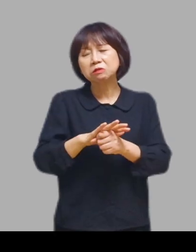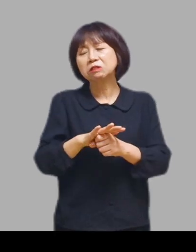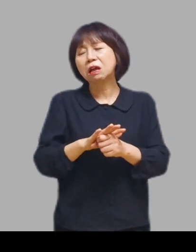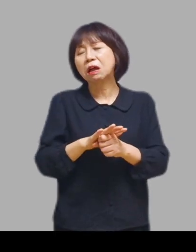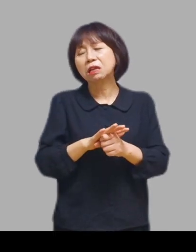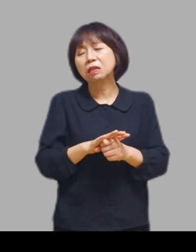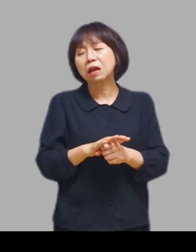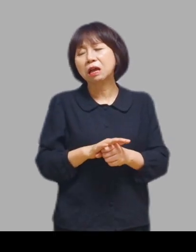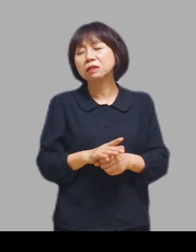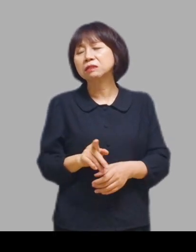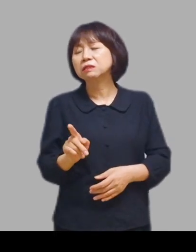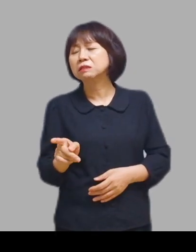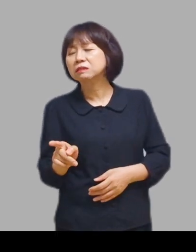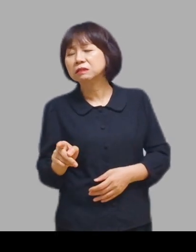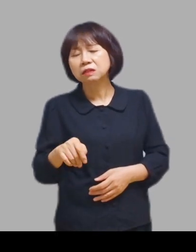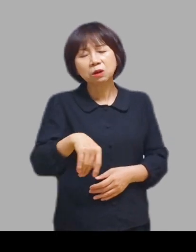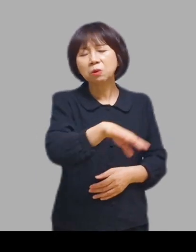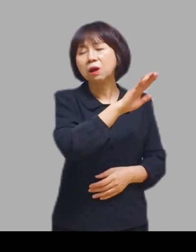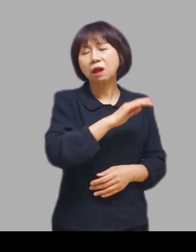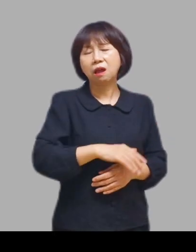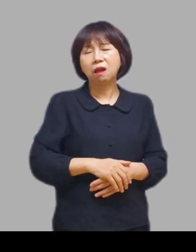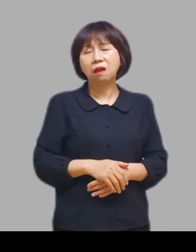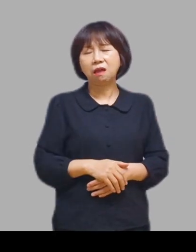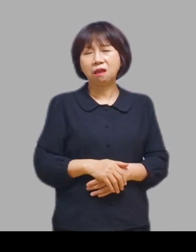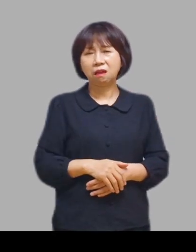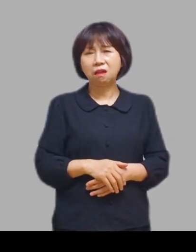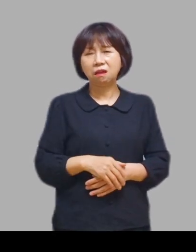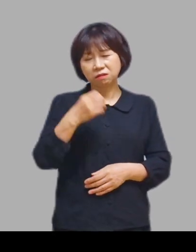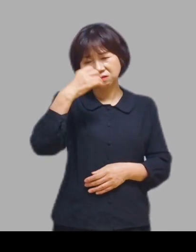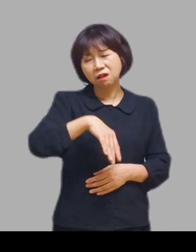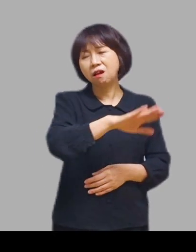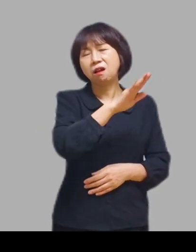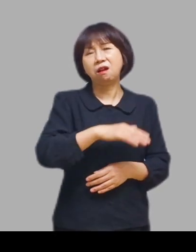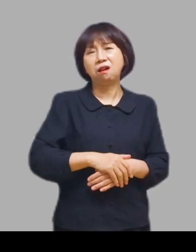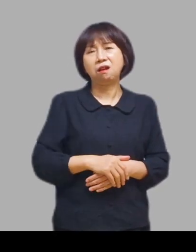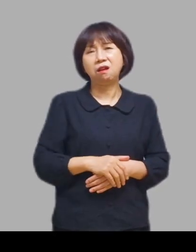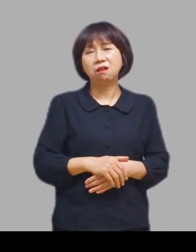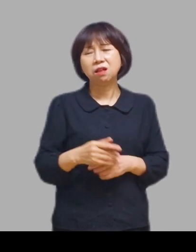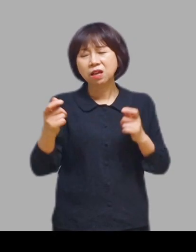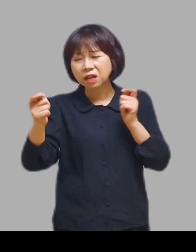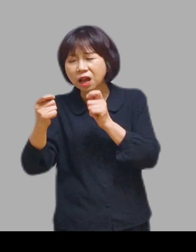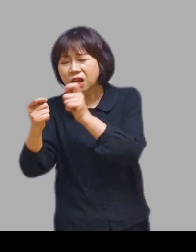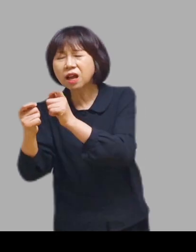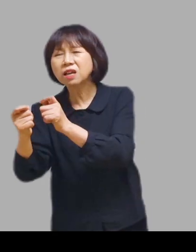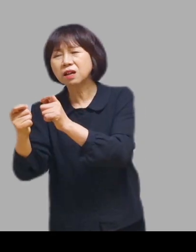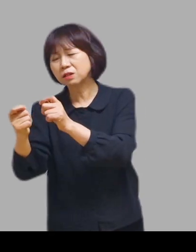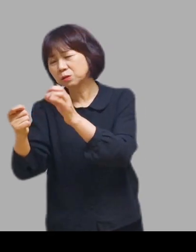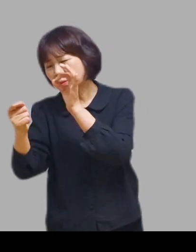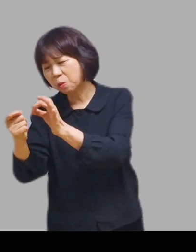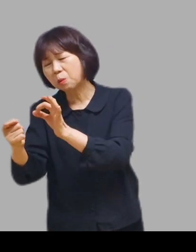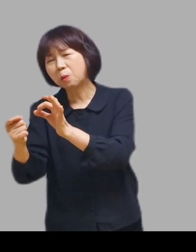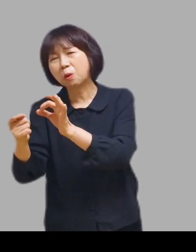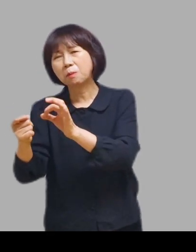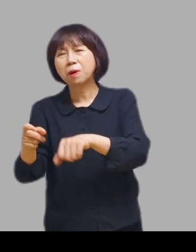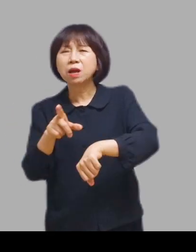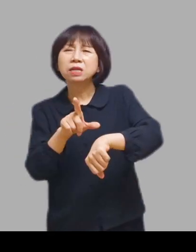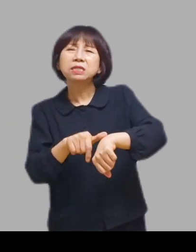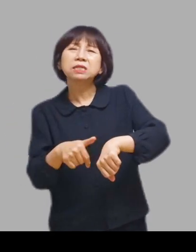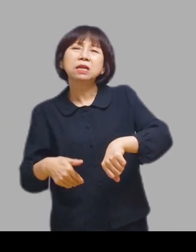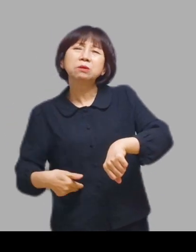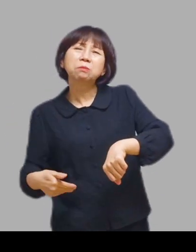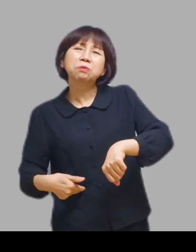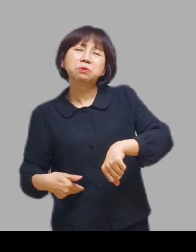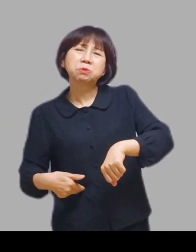왜냐하면 가까이 가면 귀찮은 일이 생겨요. 가까이 가면 문제가 생길 수도 있어요. 또 시간이 많이 걸릴 수도 있어요.